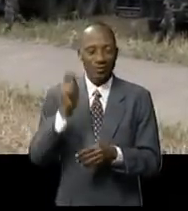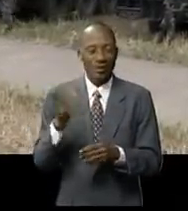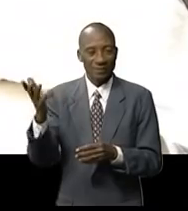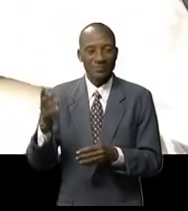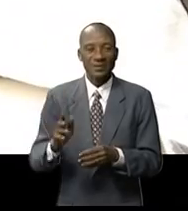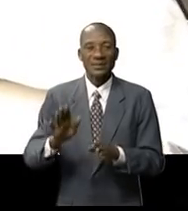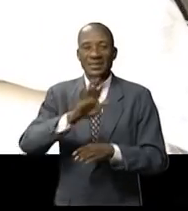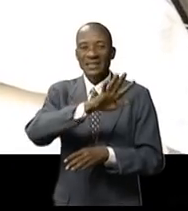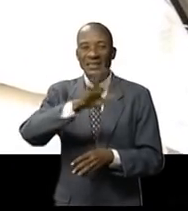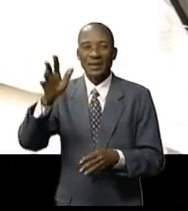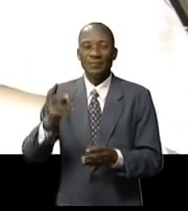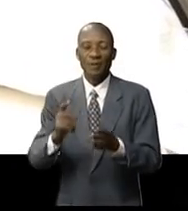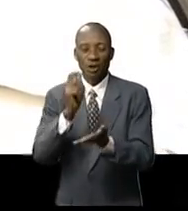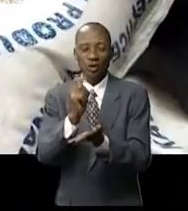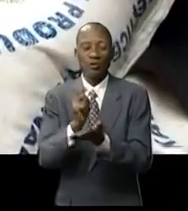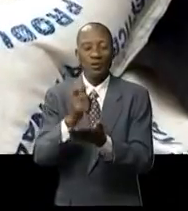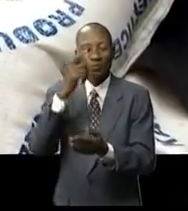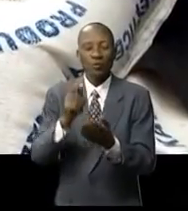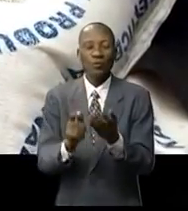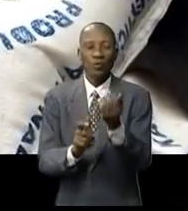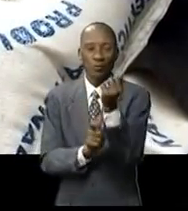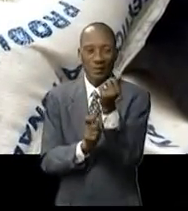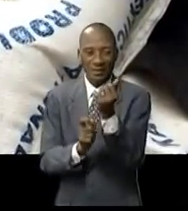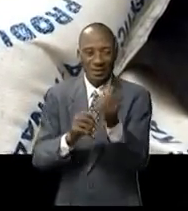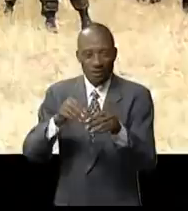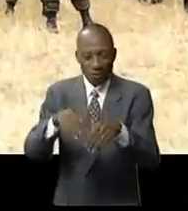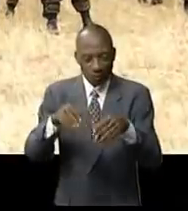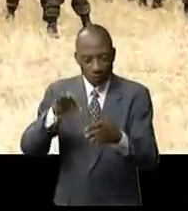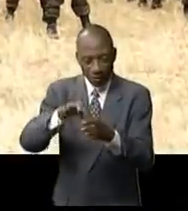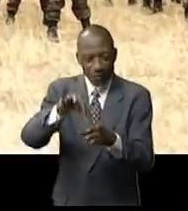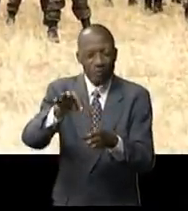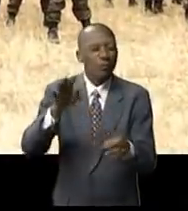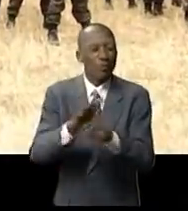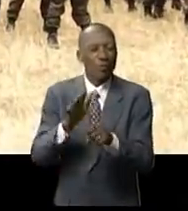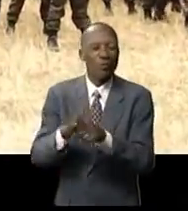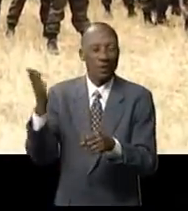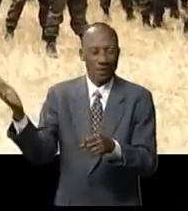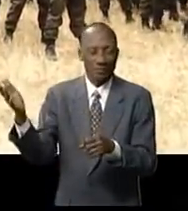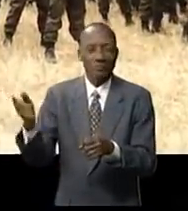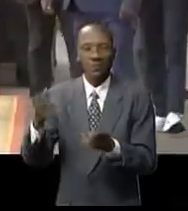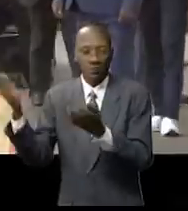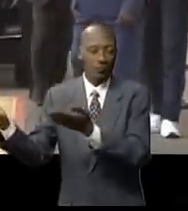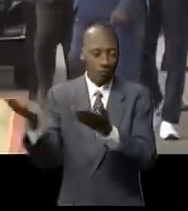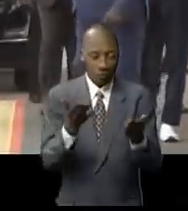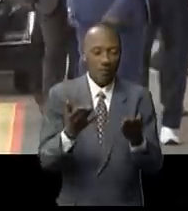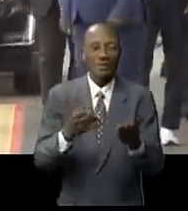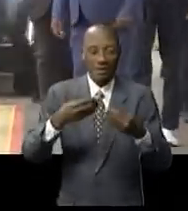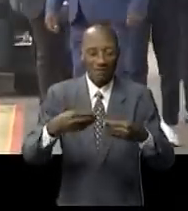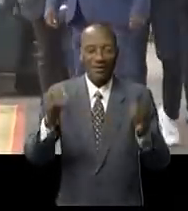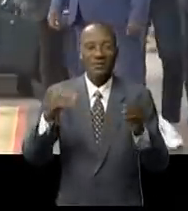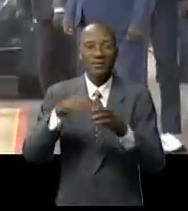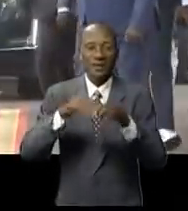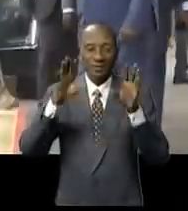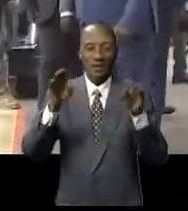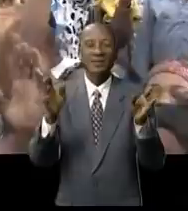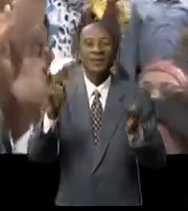cette année au service national. Et c'est le camp Tchatchi qui a été choisi comme camp pilote pour le lancement des cantines de vente de ce produit.